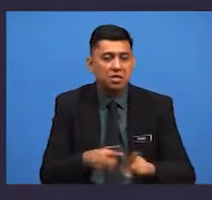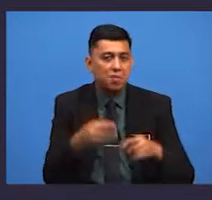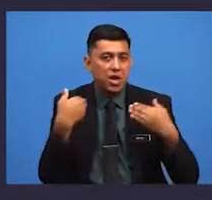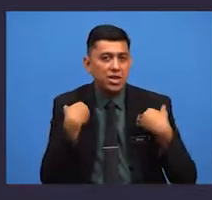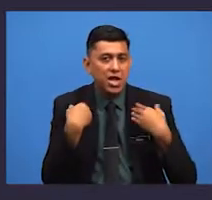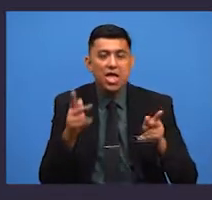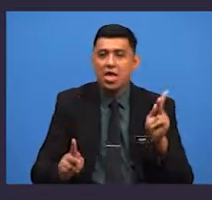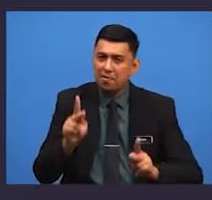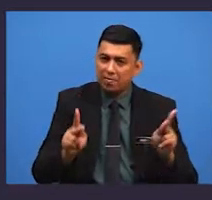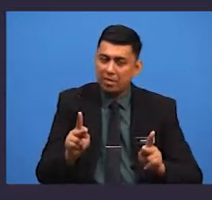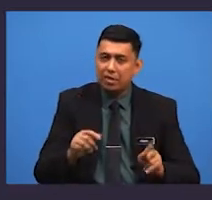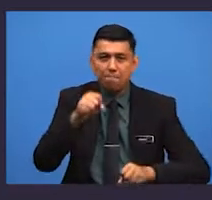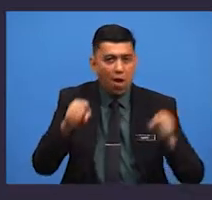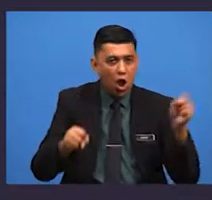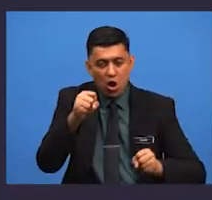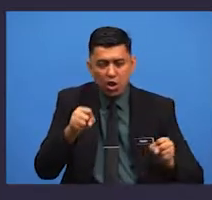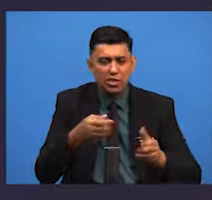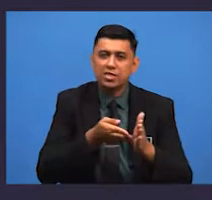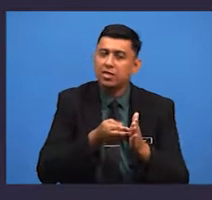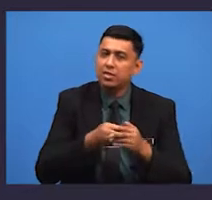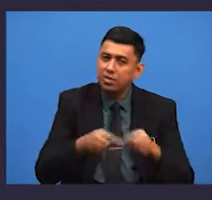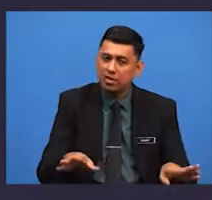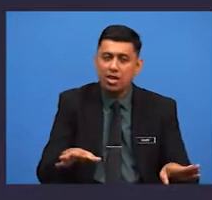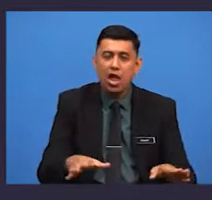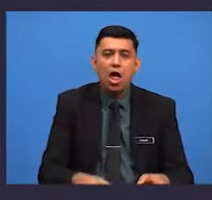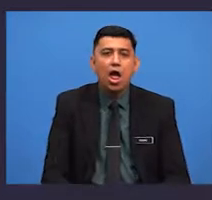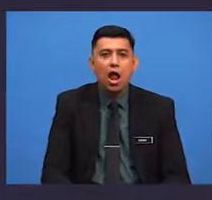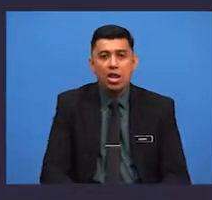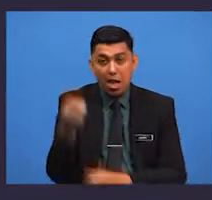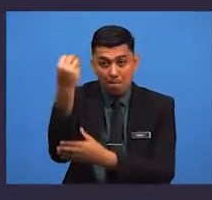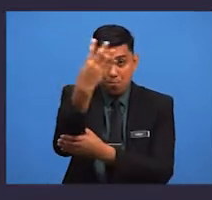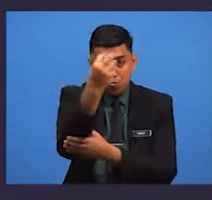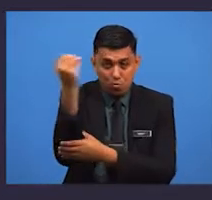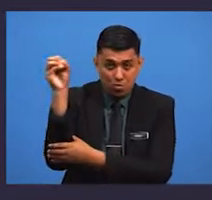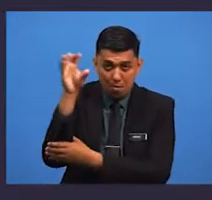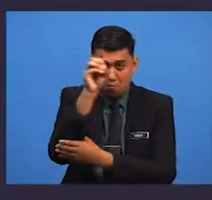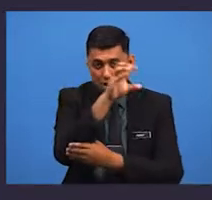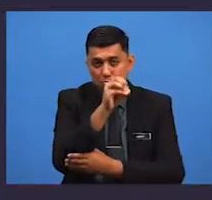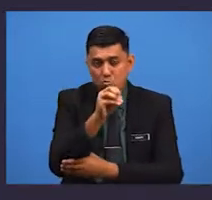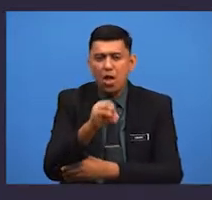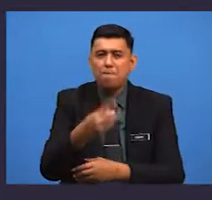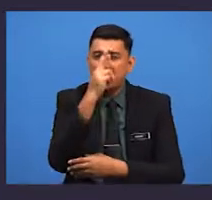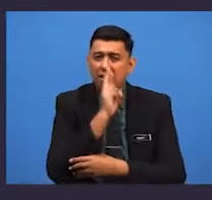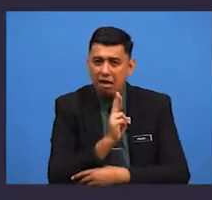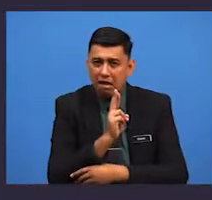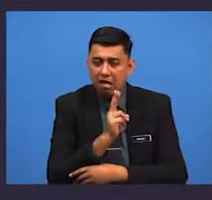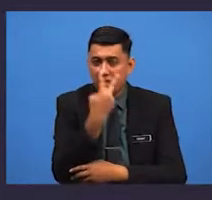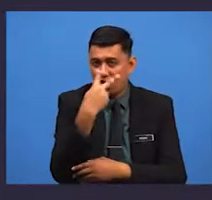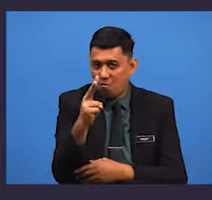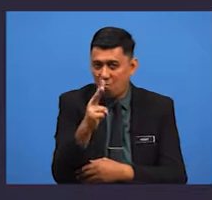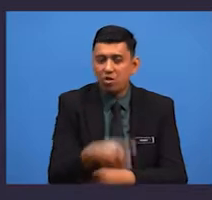ada kereta boleh dipandu setelah lampu isyarat berwarna merah